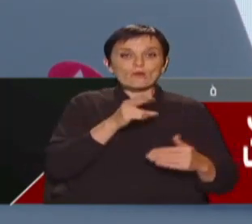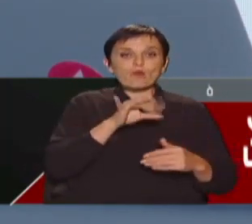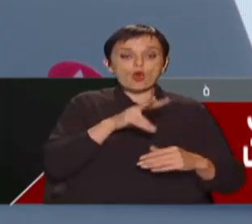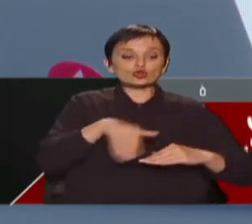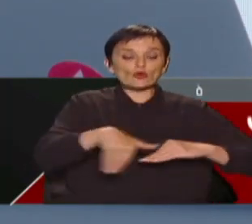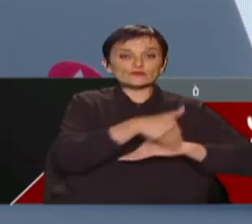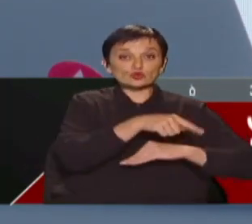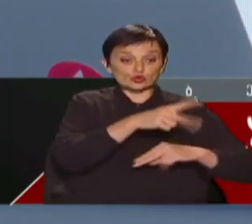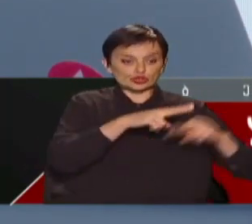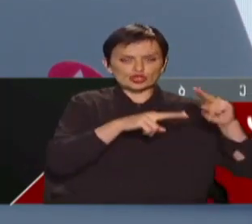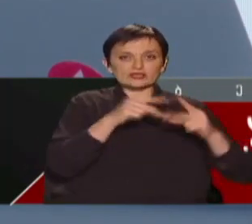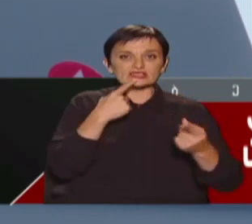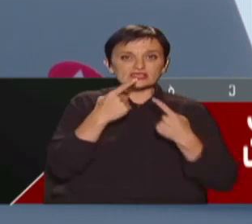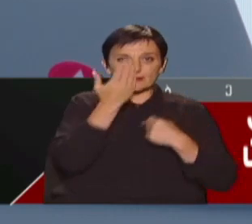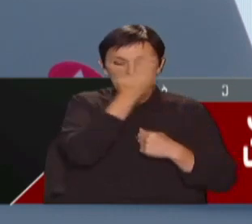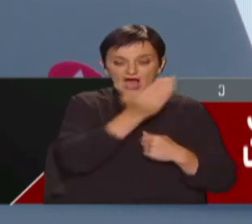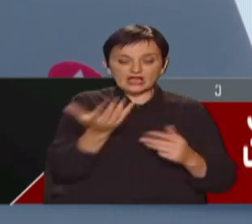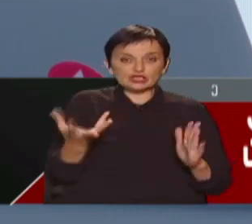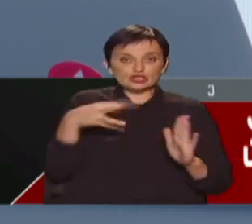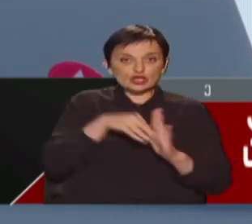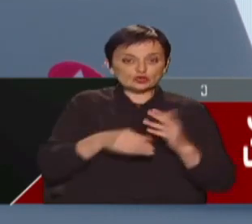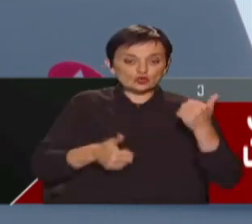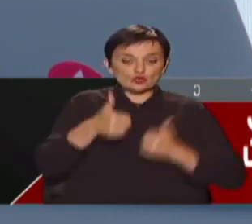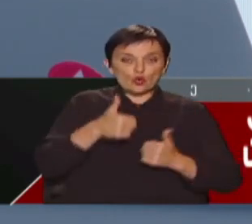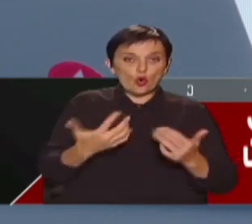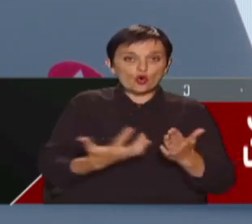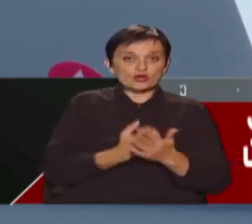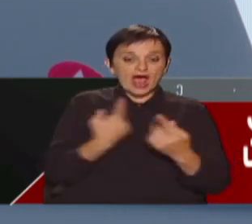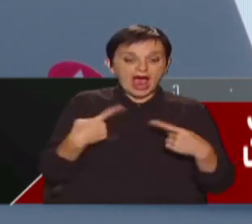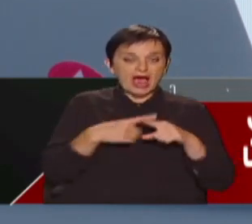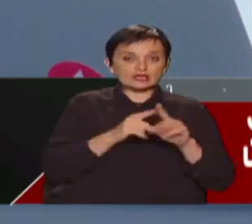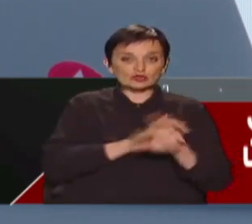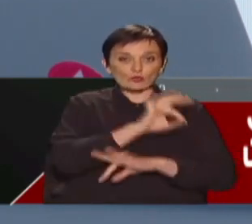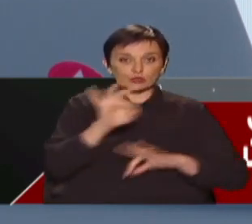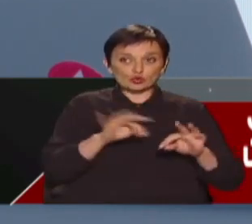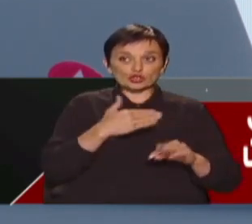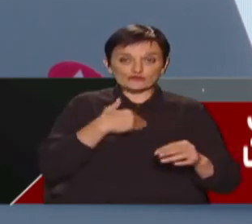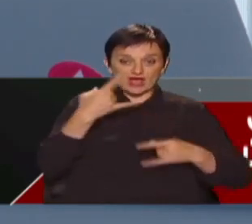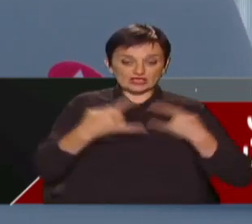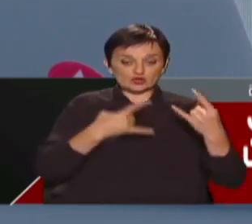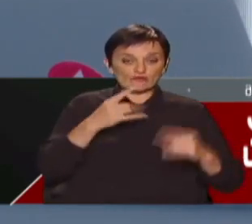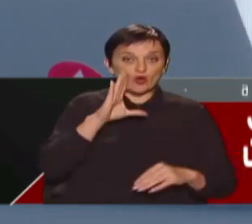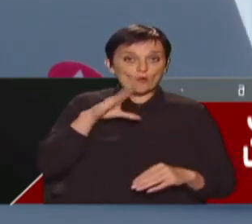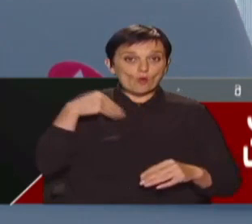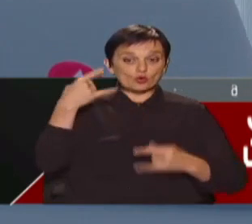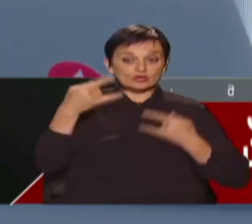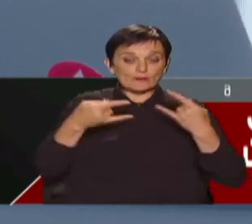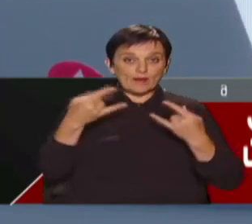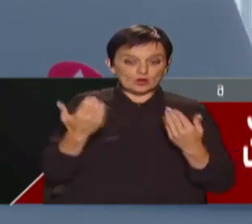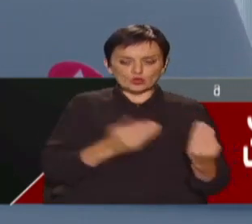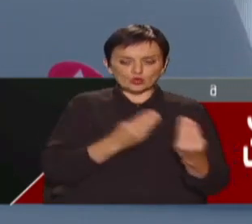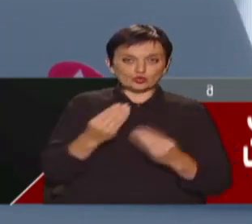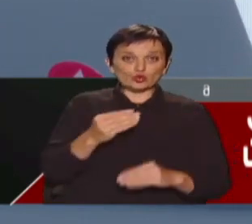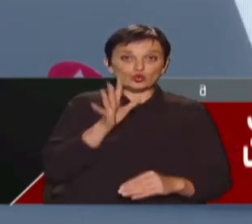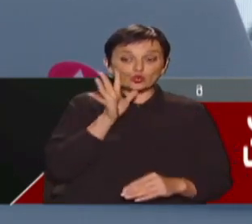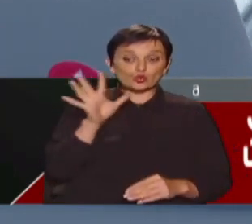პოლიტკოვსკაიას ქუჩაზე შენდება. Საუბარია ხალხის ჩართულობით გამართულ კონკურსში გამარჯვებულ არქიტექტურულ პროექტზე, რომელიც ჩვენმა ტელევიზიამ მოლდოვის მაუწყებელს გადასცა.